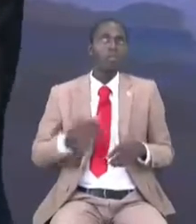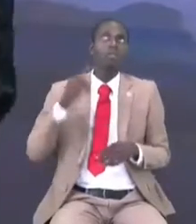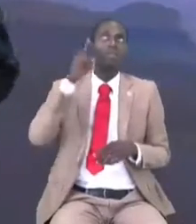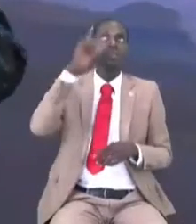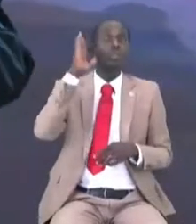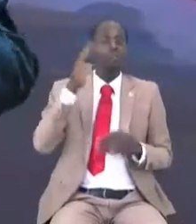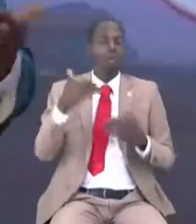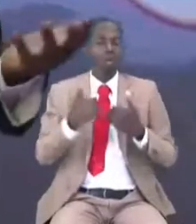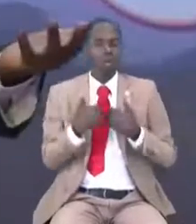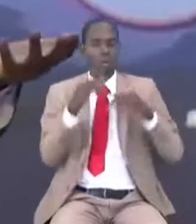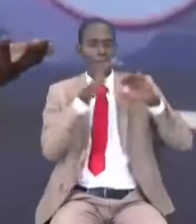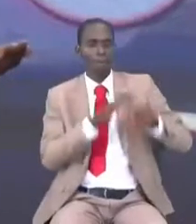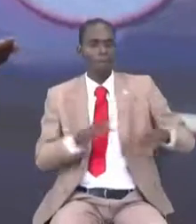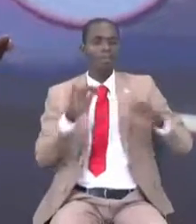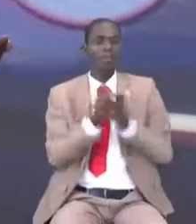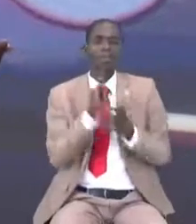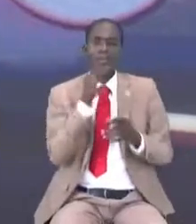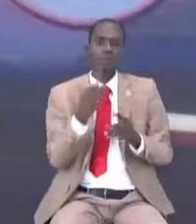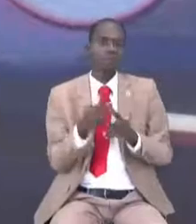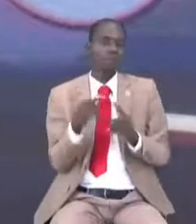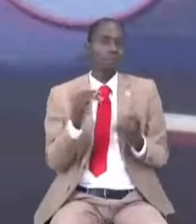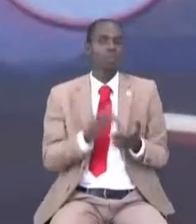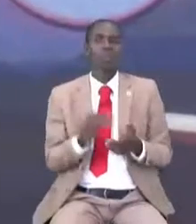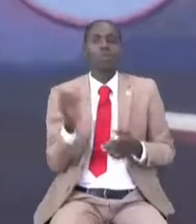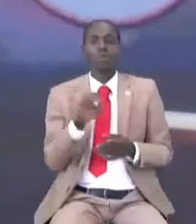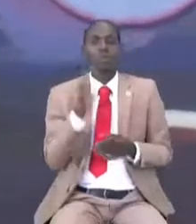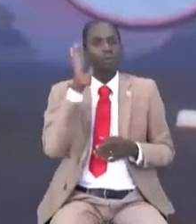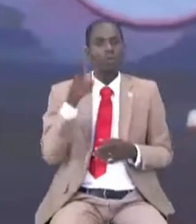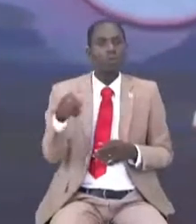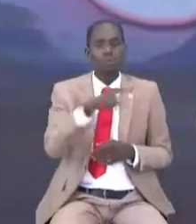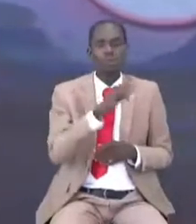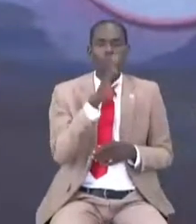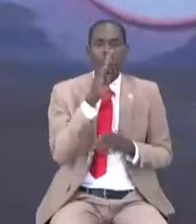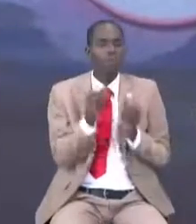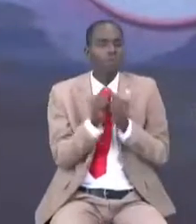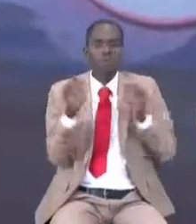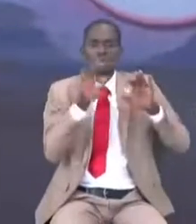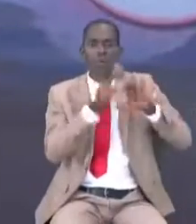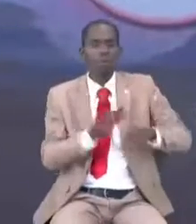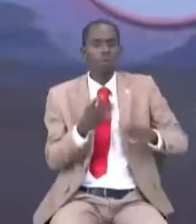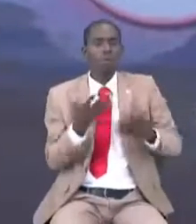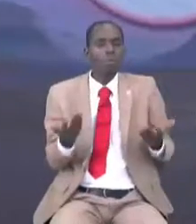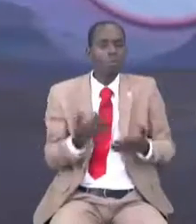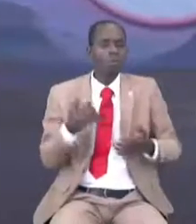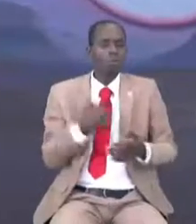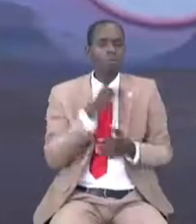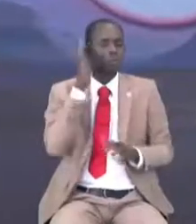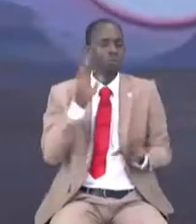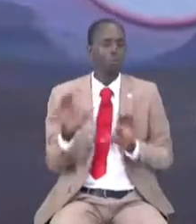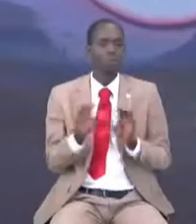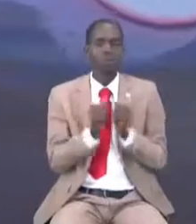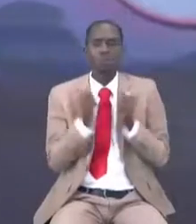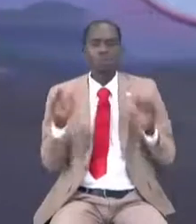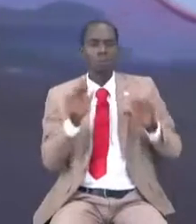miséricorde? Que pouvons-nous faire sans la miséricorde de Dieu? Comment pouvons-nous avoir le salut sans la miséricorde de Dieu? Qui aura pitié de